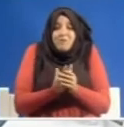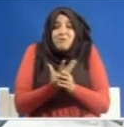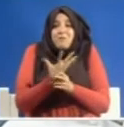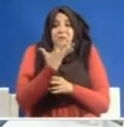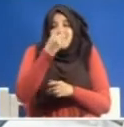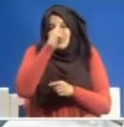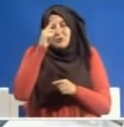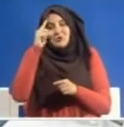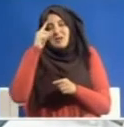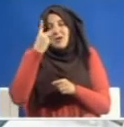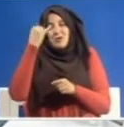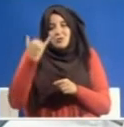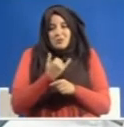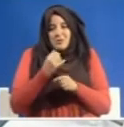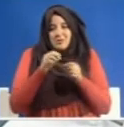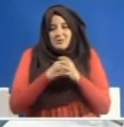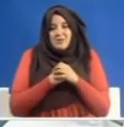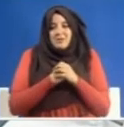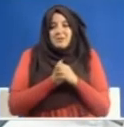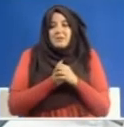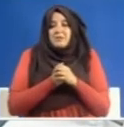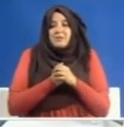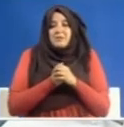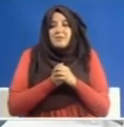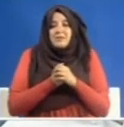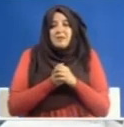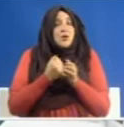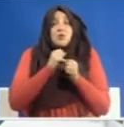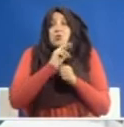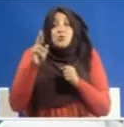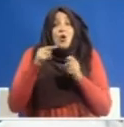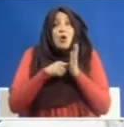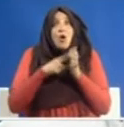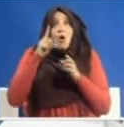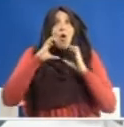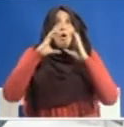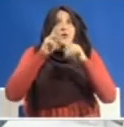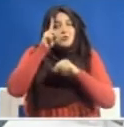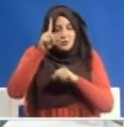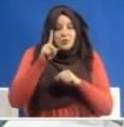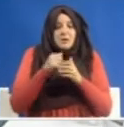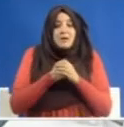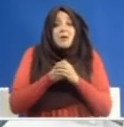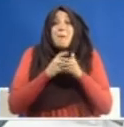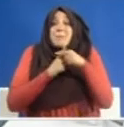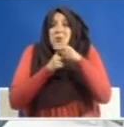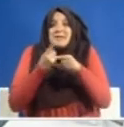ستثمر إن شاء الله في يوم من الأيام، ستثمر، هذا يقينا في الله عز وجل. وإذا اجتهدنا في